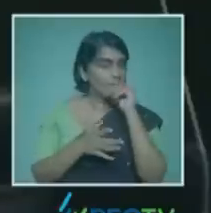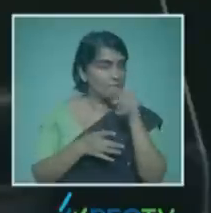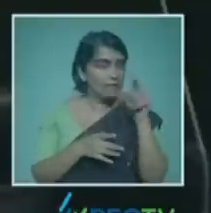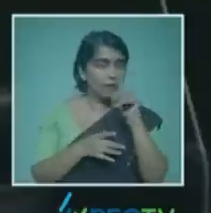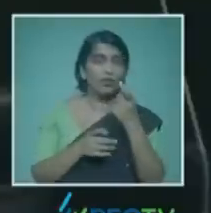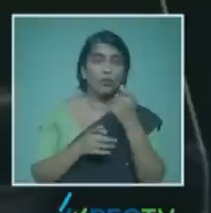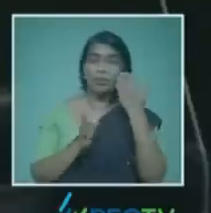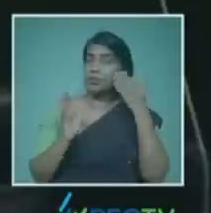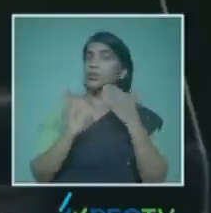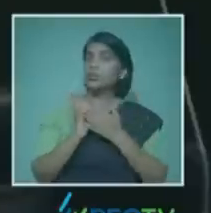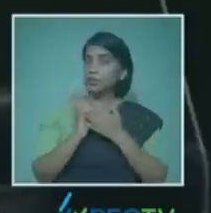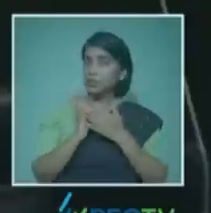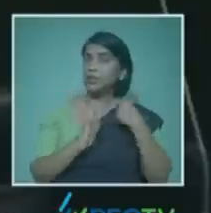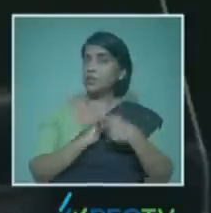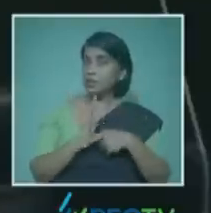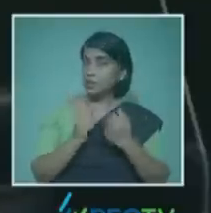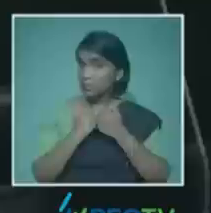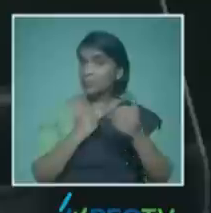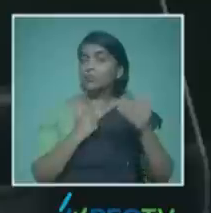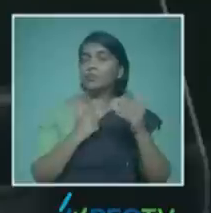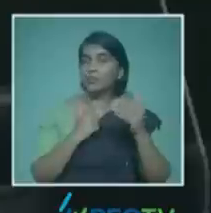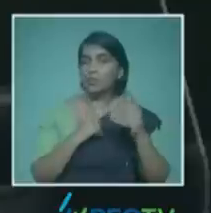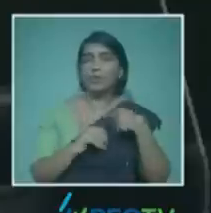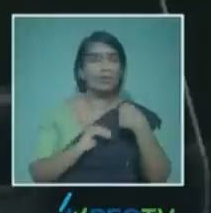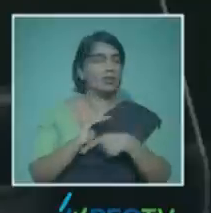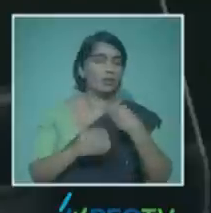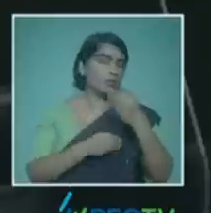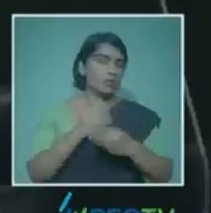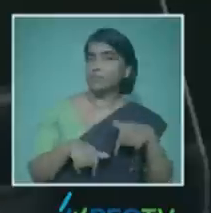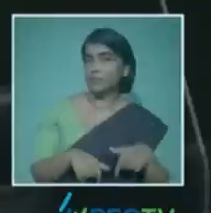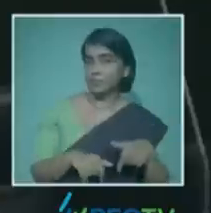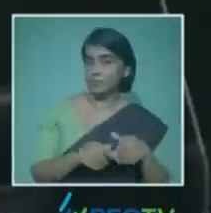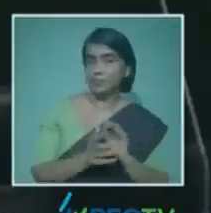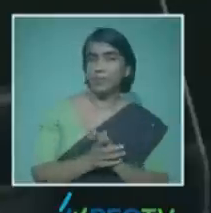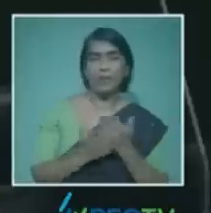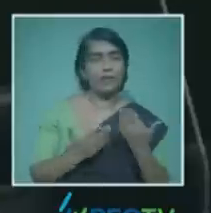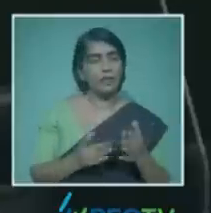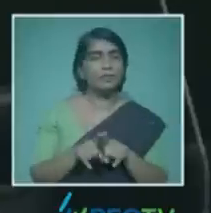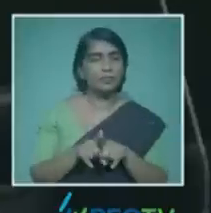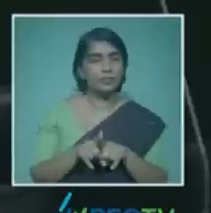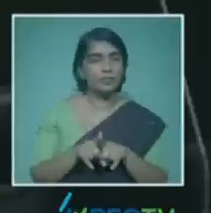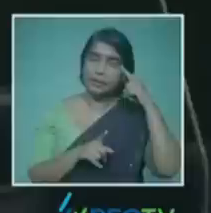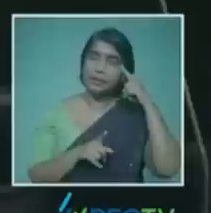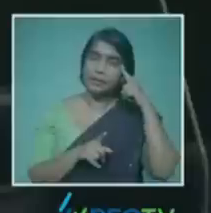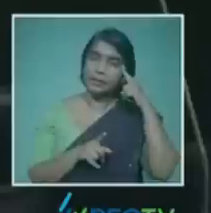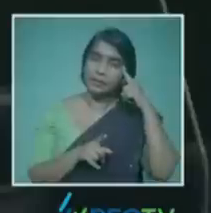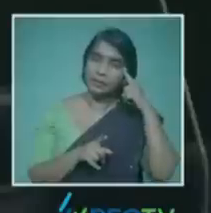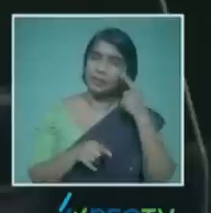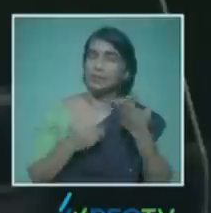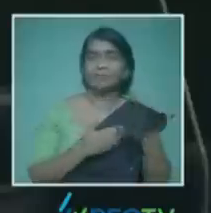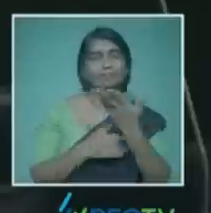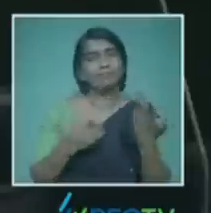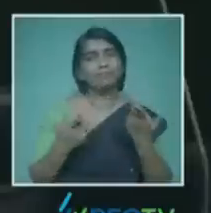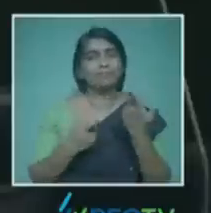මුල්‍ය සංස්කෘතියෙන් මේ රට එළියට ගන්නකම් මේ රටේ කර්මාන්තකරණයකට යන්න බෑ. වර්තමාන ජනාධිපතිතුමා වුණත් හිතන්නේ මේ තියෙන මොනවා හරි